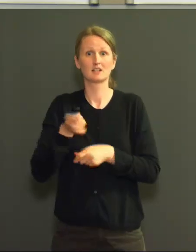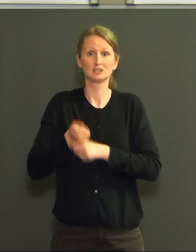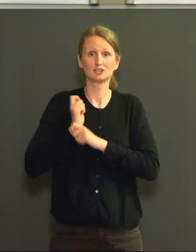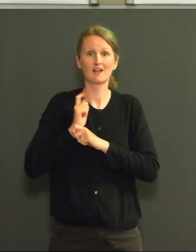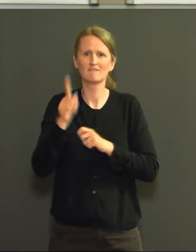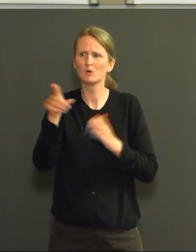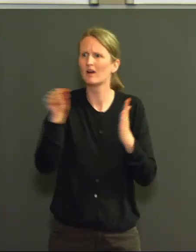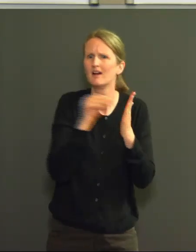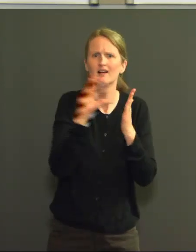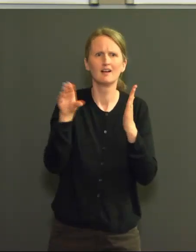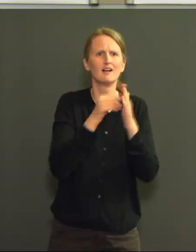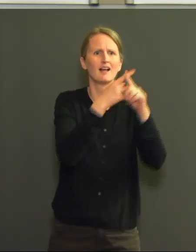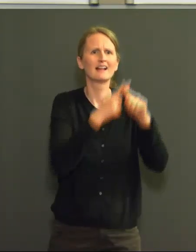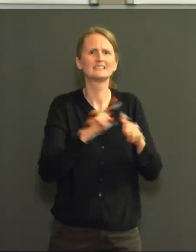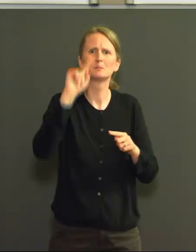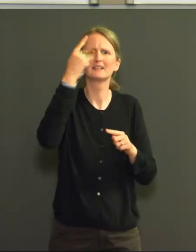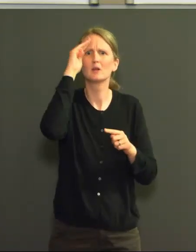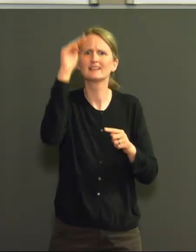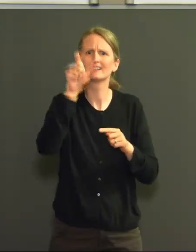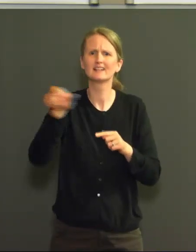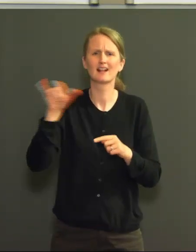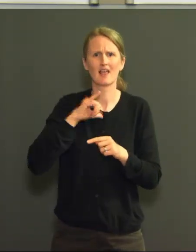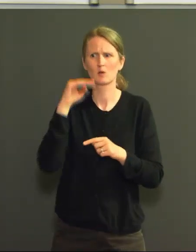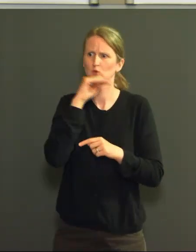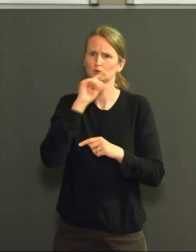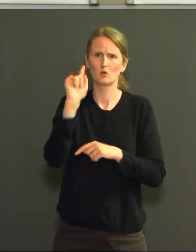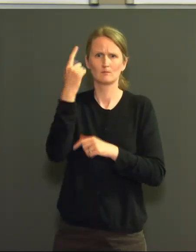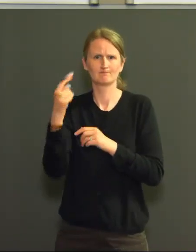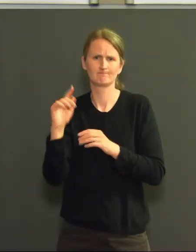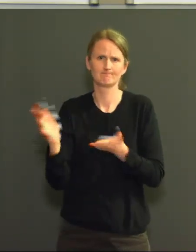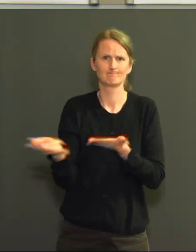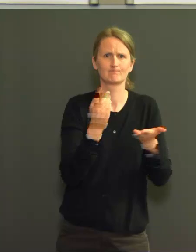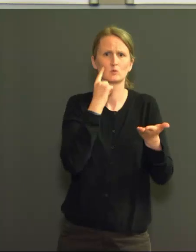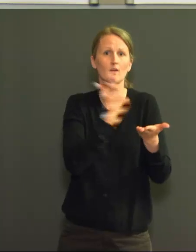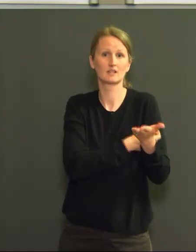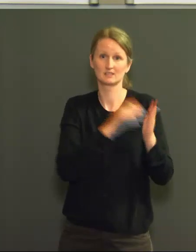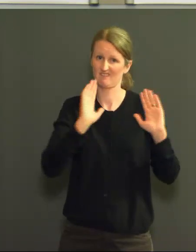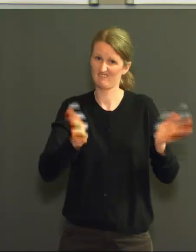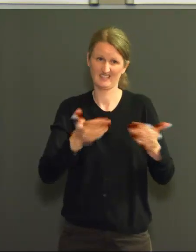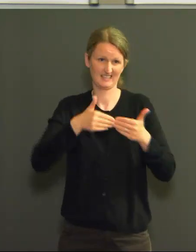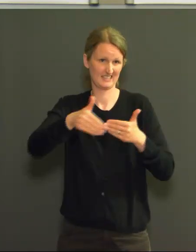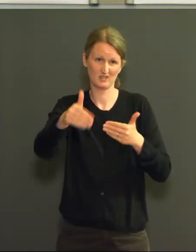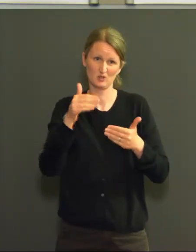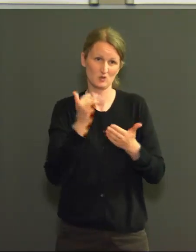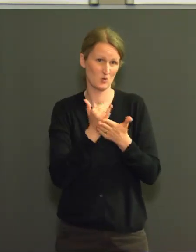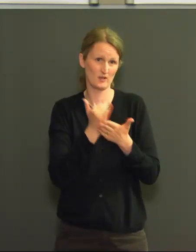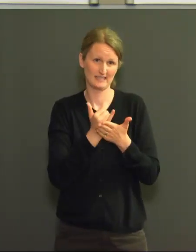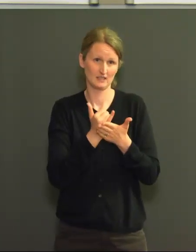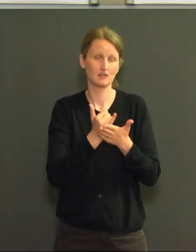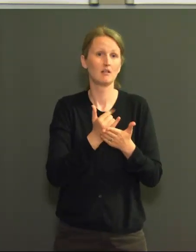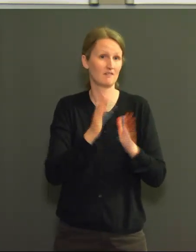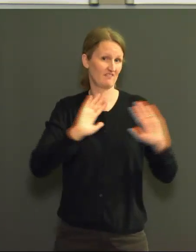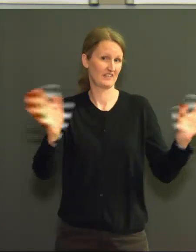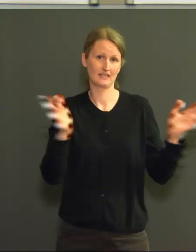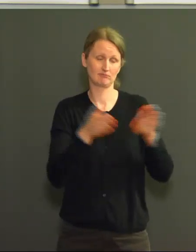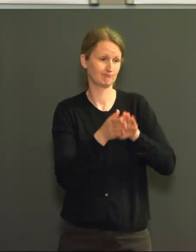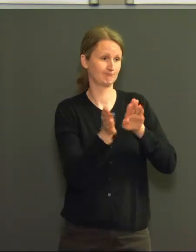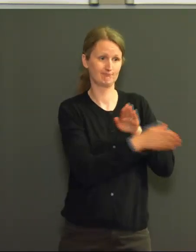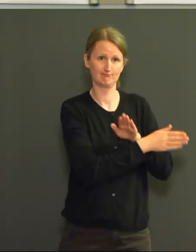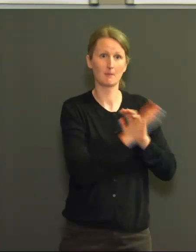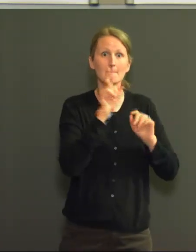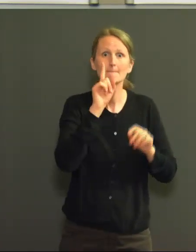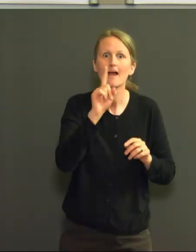prioritaire. Seules les femmes enceintes pourront encore être vaccinées en priorité et